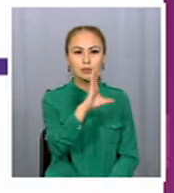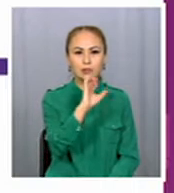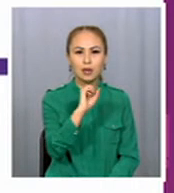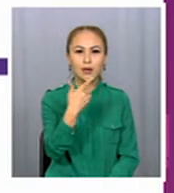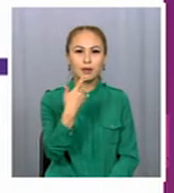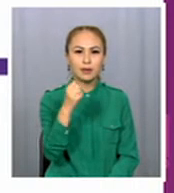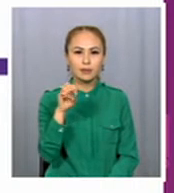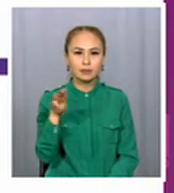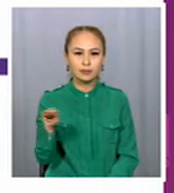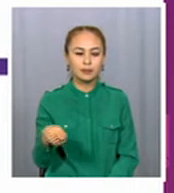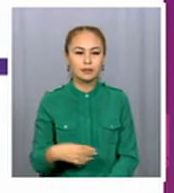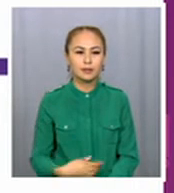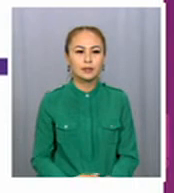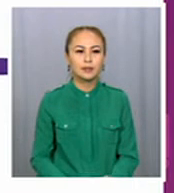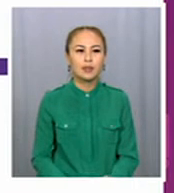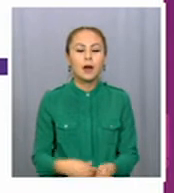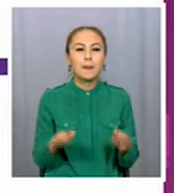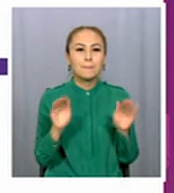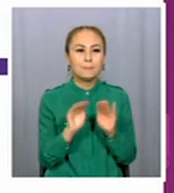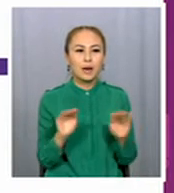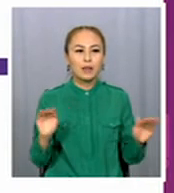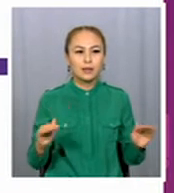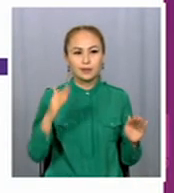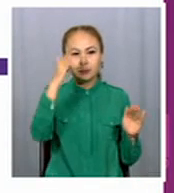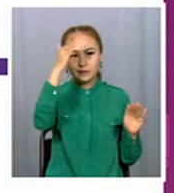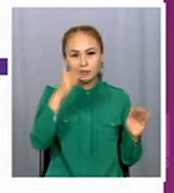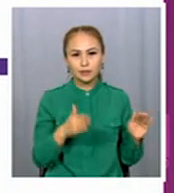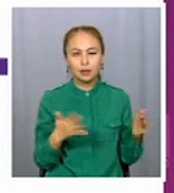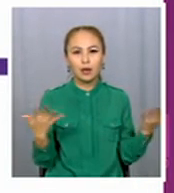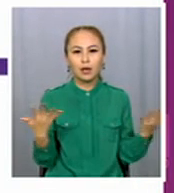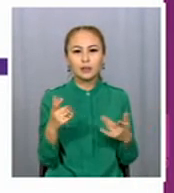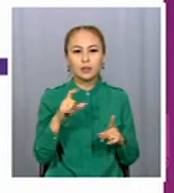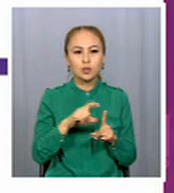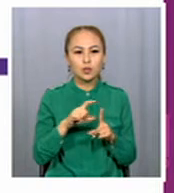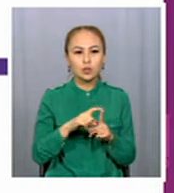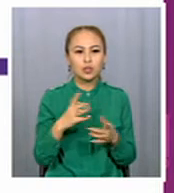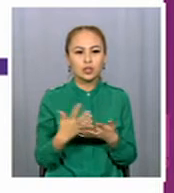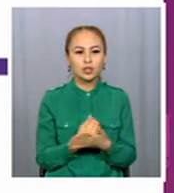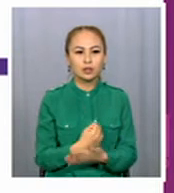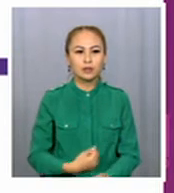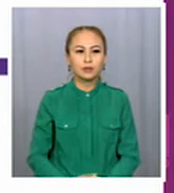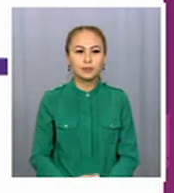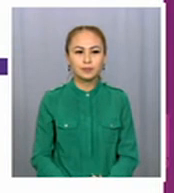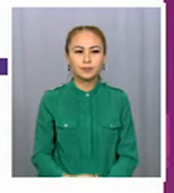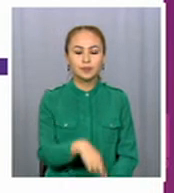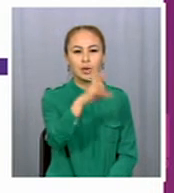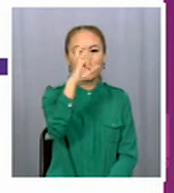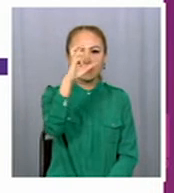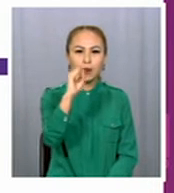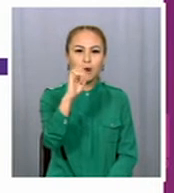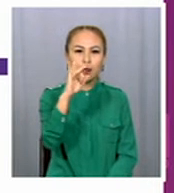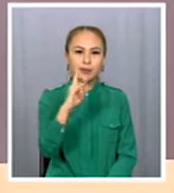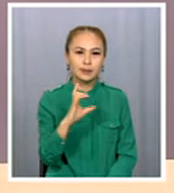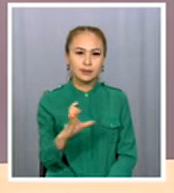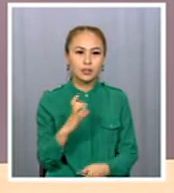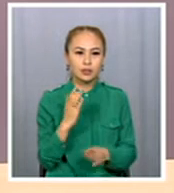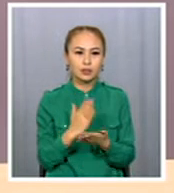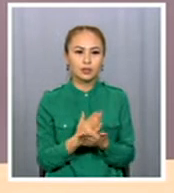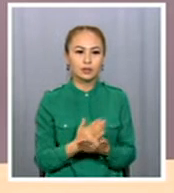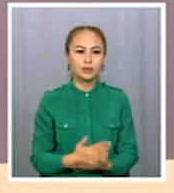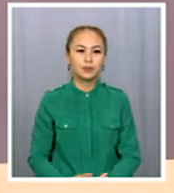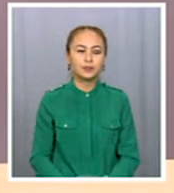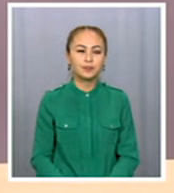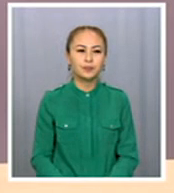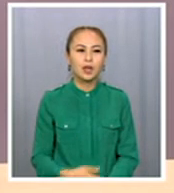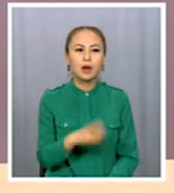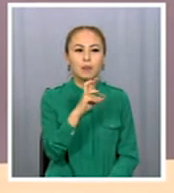Сағат екен. Балалар, тігінен қандай сөз шықты? Оқып шығайық. Барыс сөзі шықты. Барыс